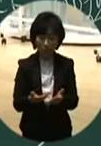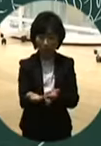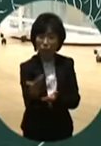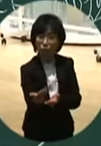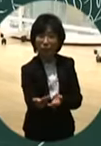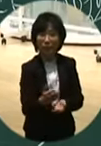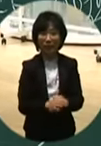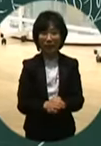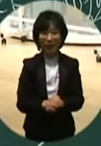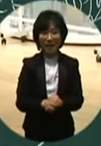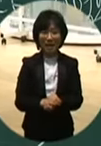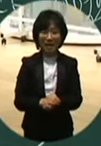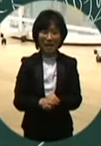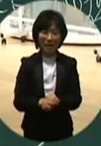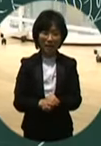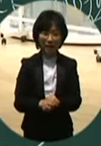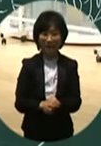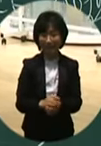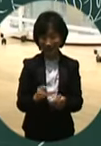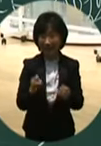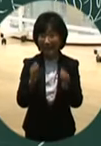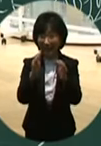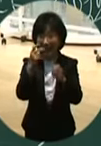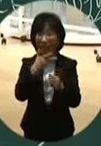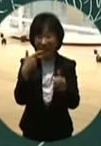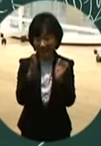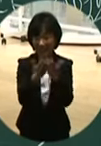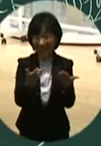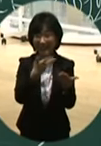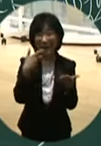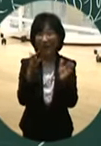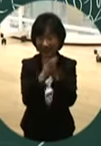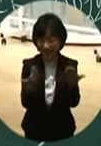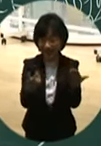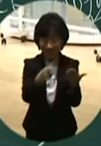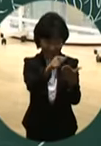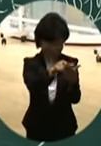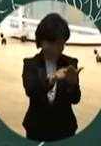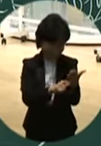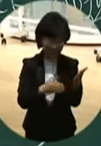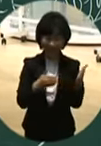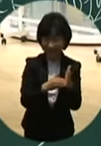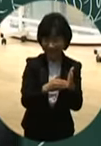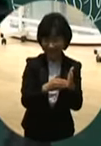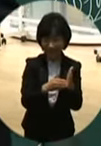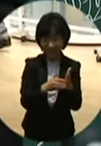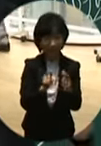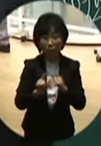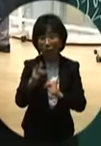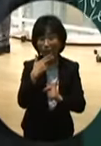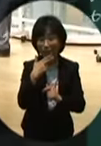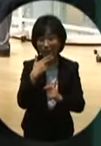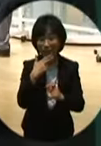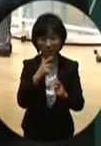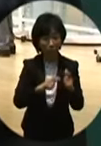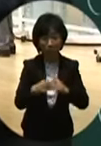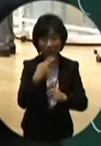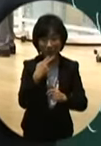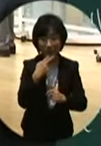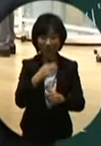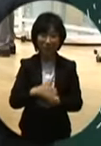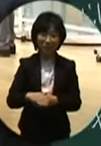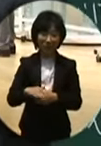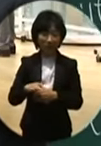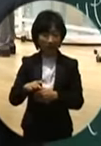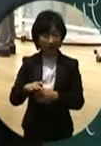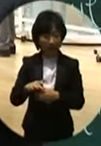cat." 여러고는 끝났어요. And then that's the end of the story. 그 뒷 내용이 없어요. So it doesn't say what happened next. 상상은